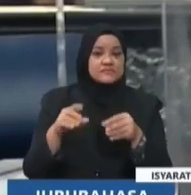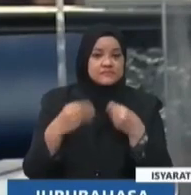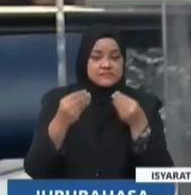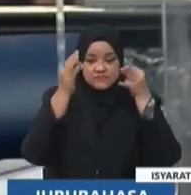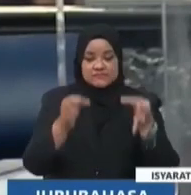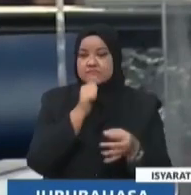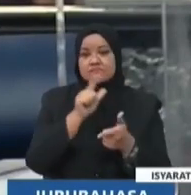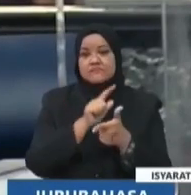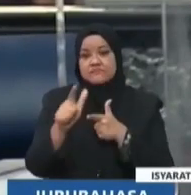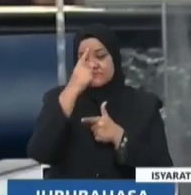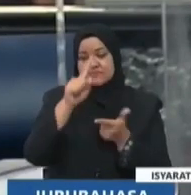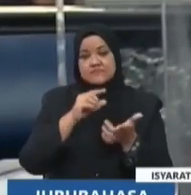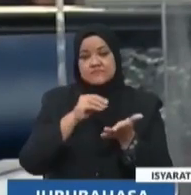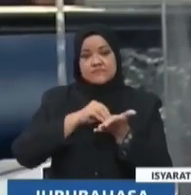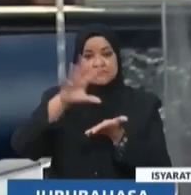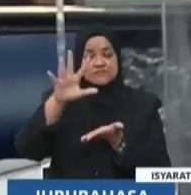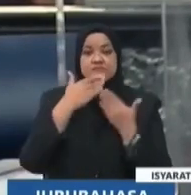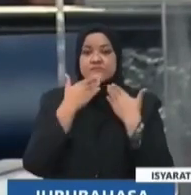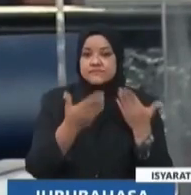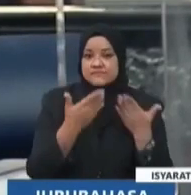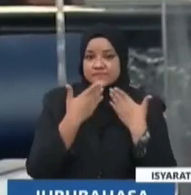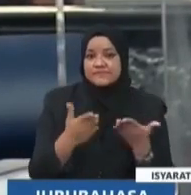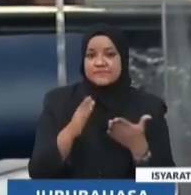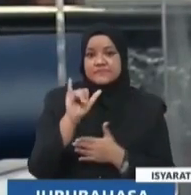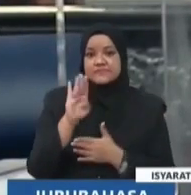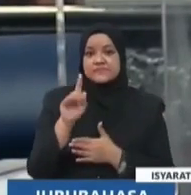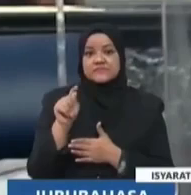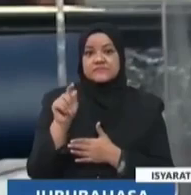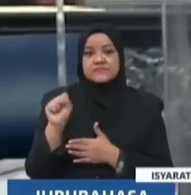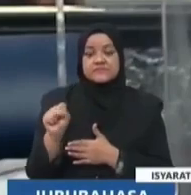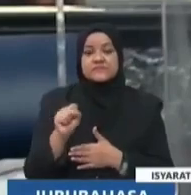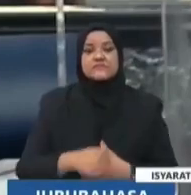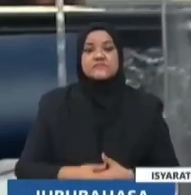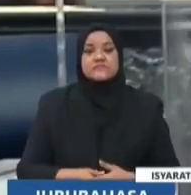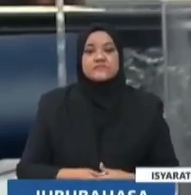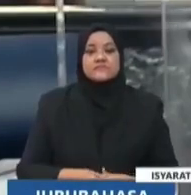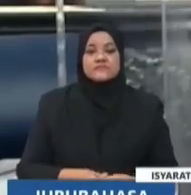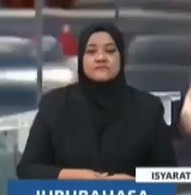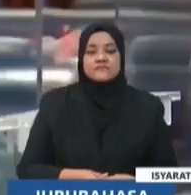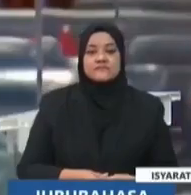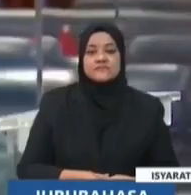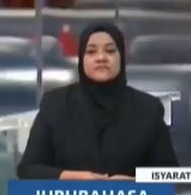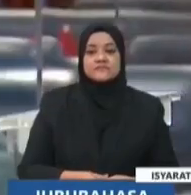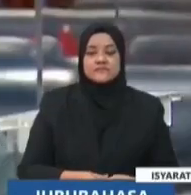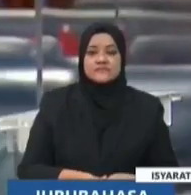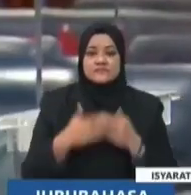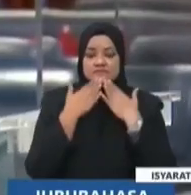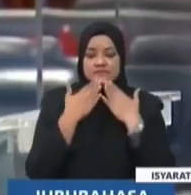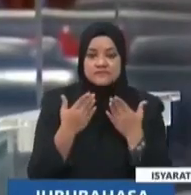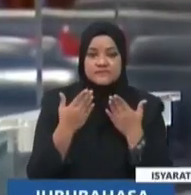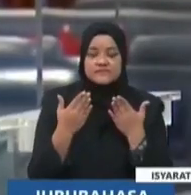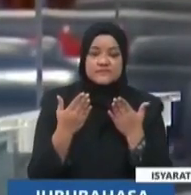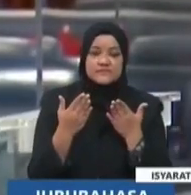diberikan putusan tidak lulus untuk tayang anteng kasih yang memakai ton Sri yang dipertua Hai Lampung set